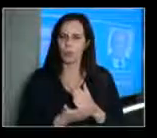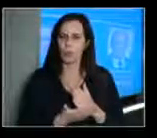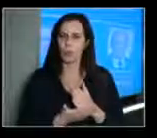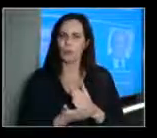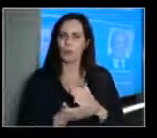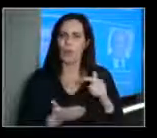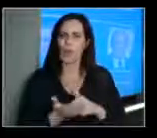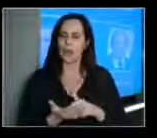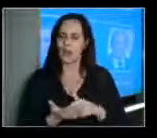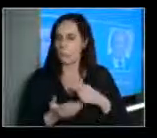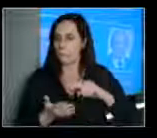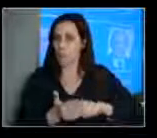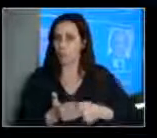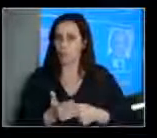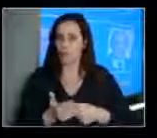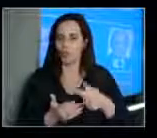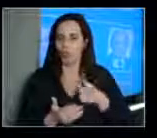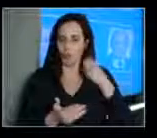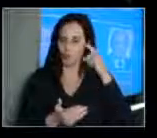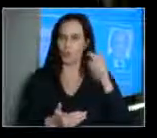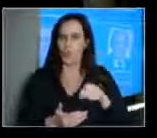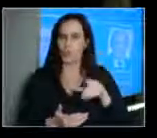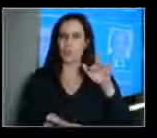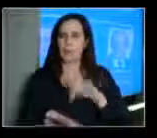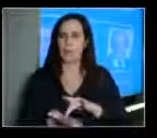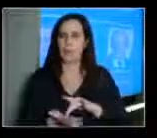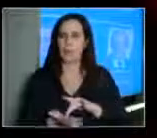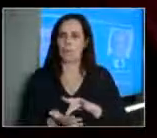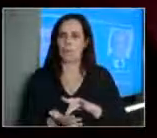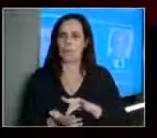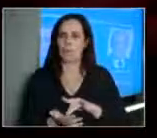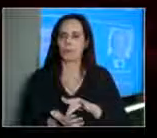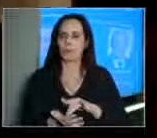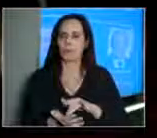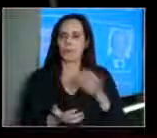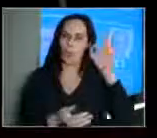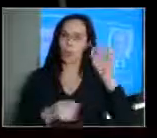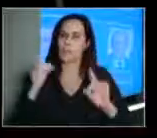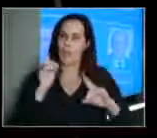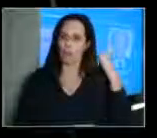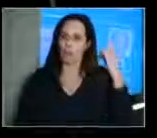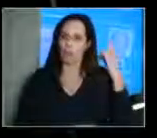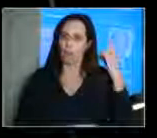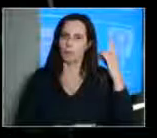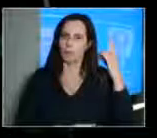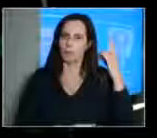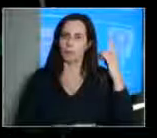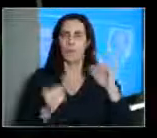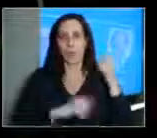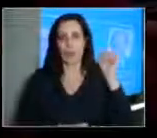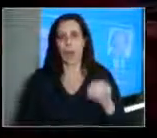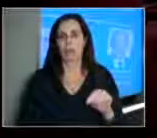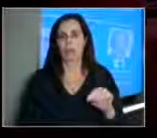את סימוני המטרות שאליהם אנחנו חושבים ששם נמצאים בסבירות גבוהה מאוד, במקרה